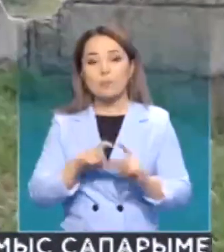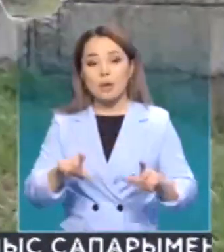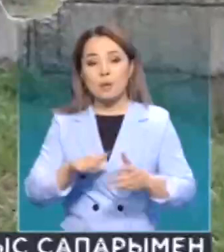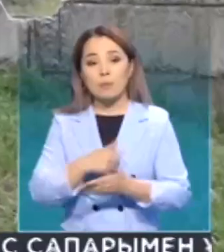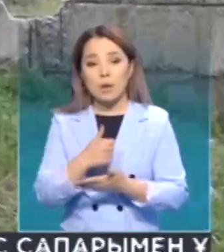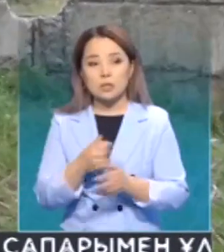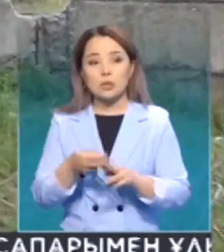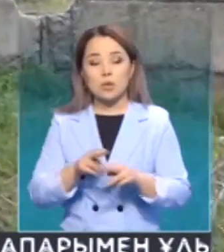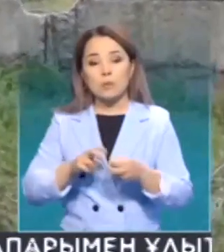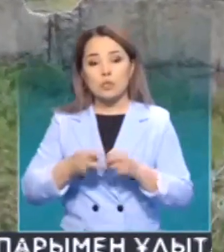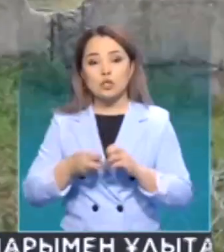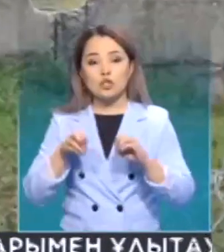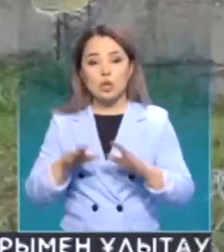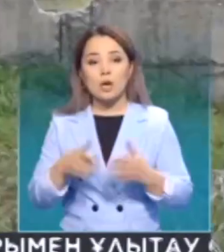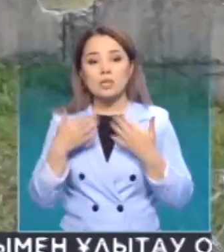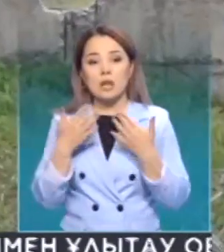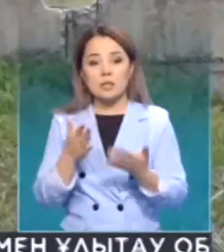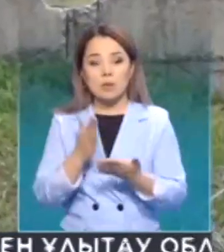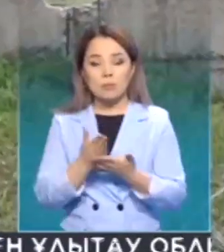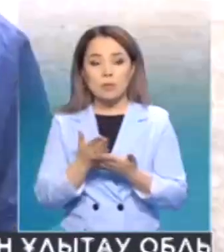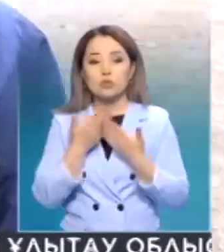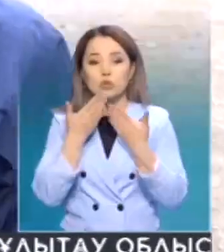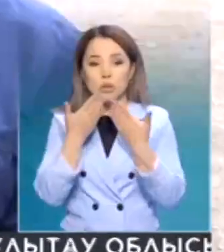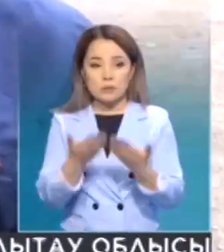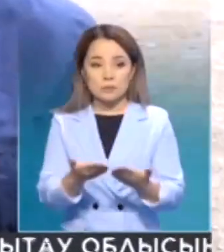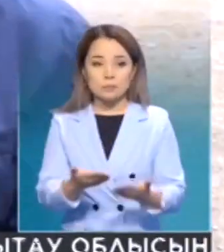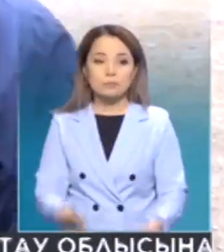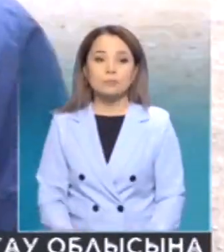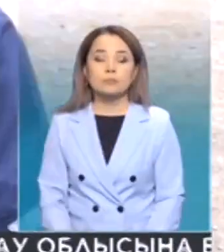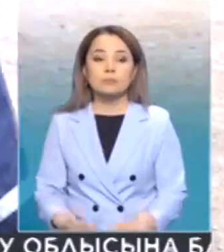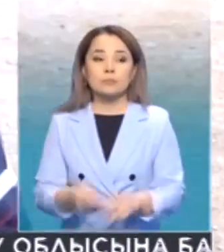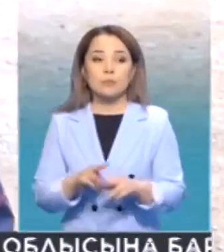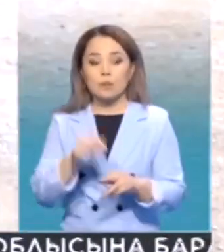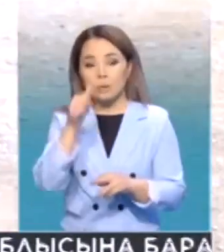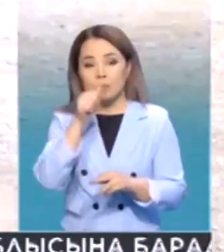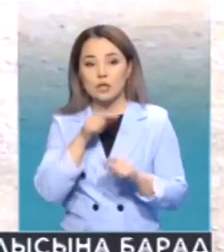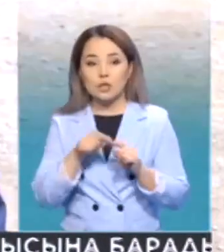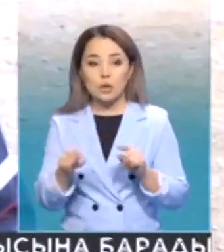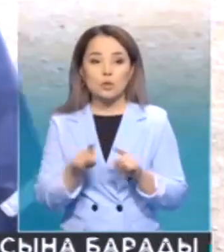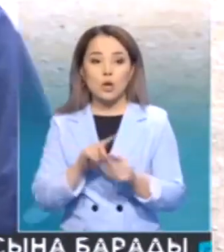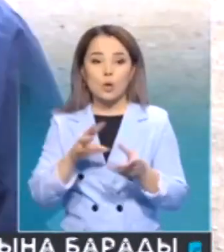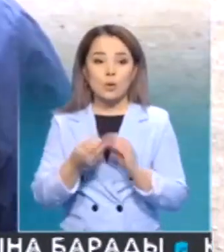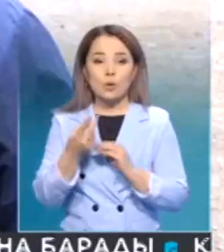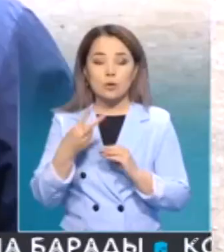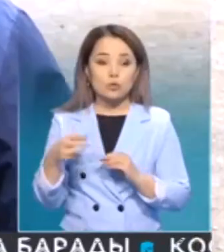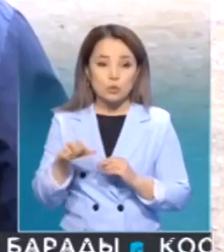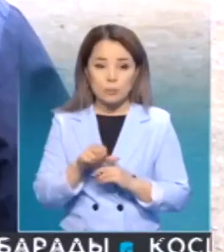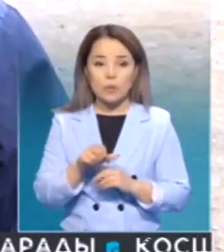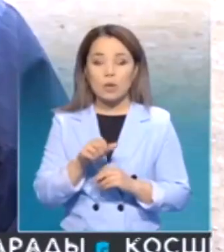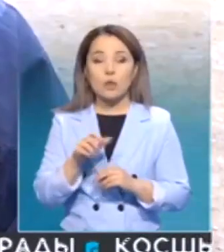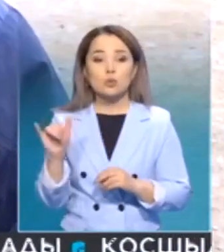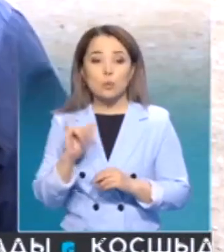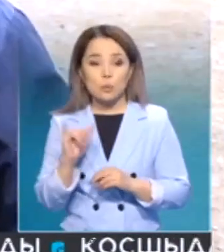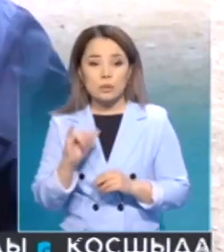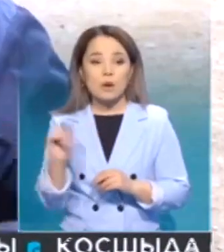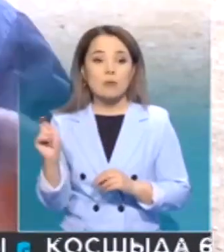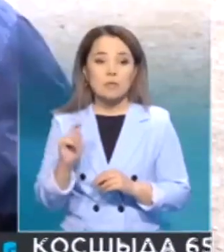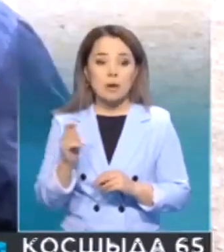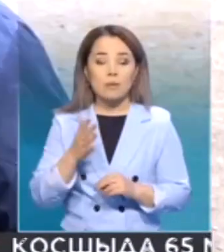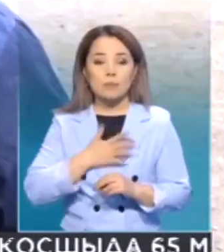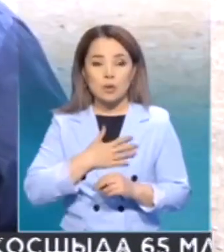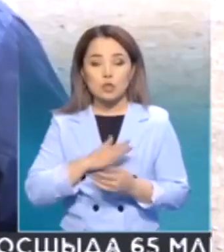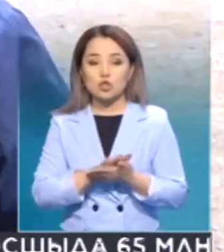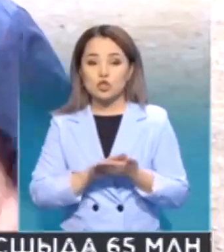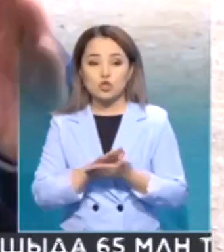басшыларынан мәселені шешіп беруді талай рет сұрапты. Осы бір айдың көлемінде үш апта болды. Именно суббота, воскресенье бізде